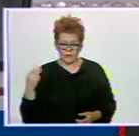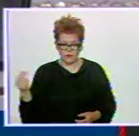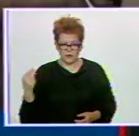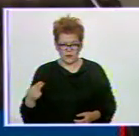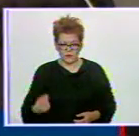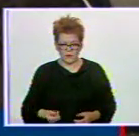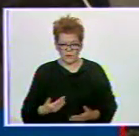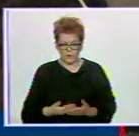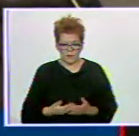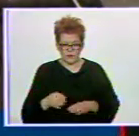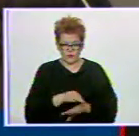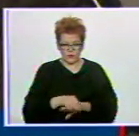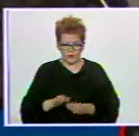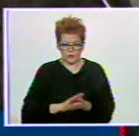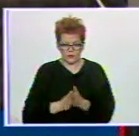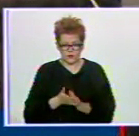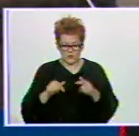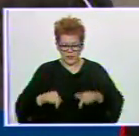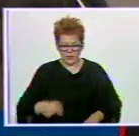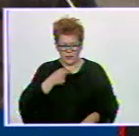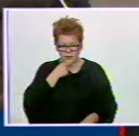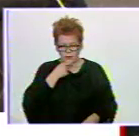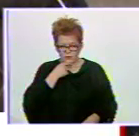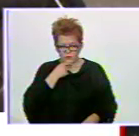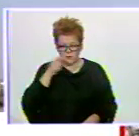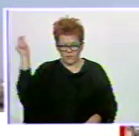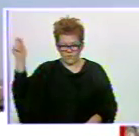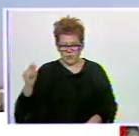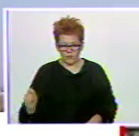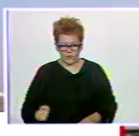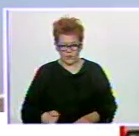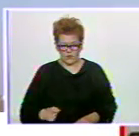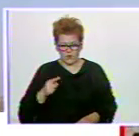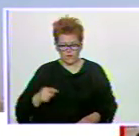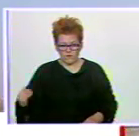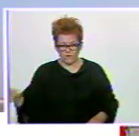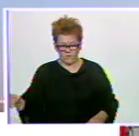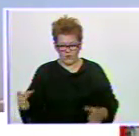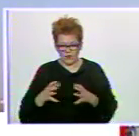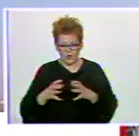de implementare a proiectului se va finaliza în acest an, în luna februarie. Fiecare balon, unul aflat în